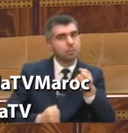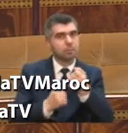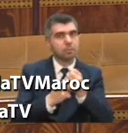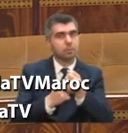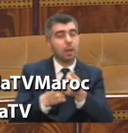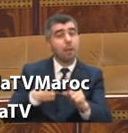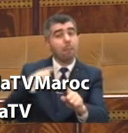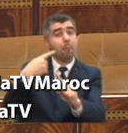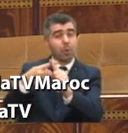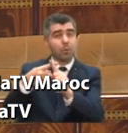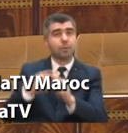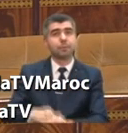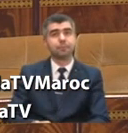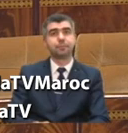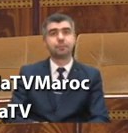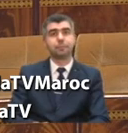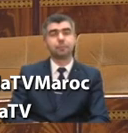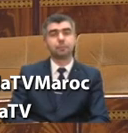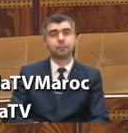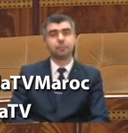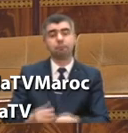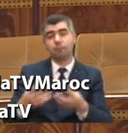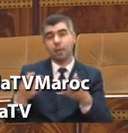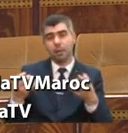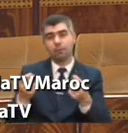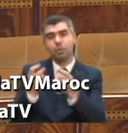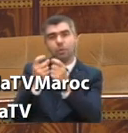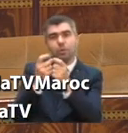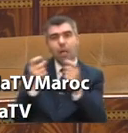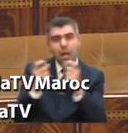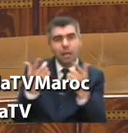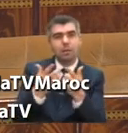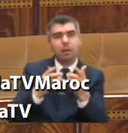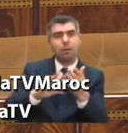سيد الوزير، أن جزء كبير من الشركات